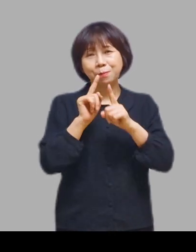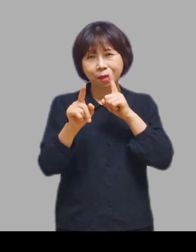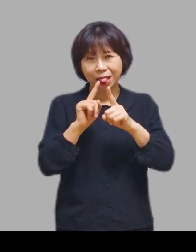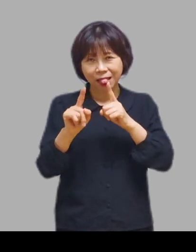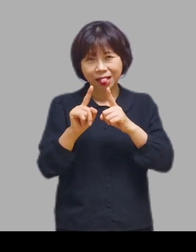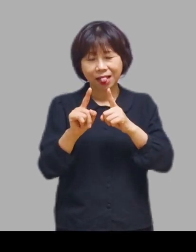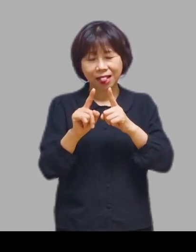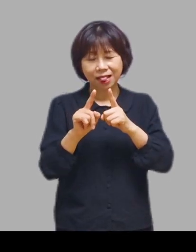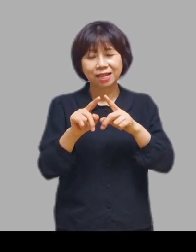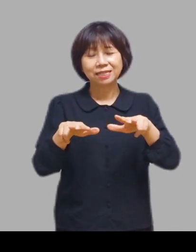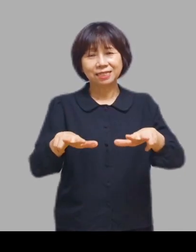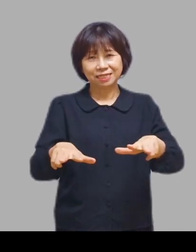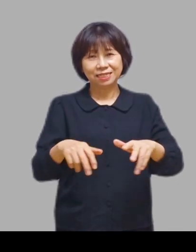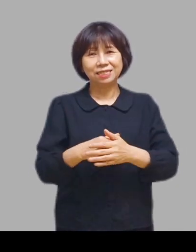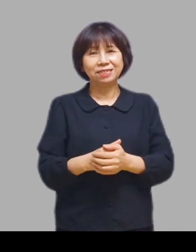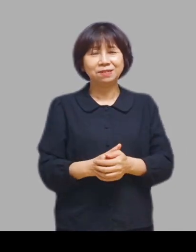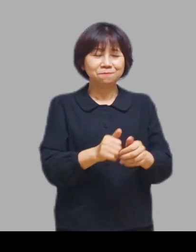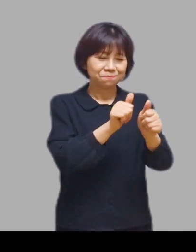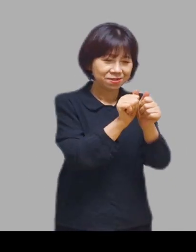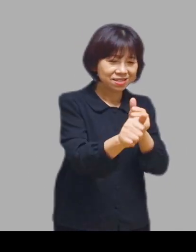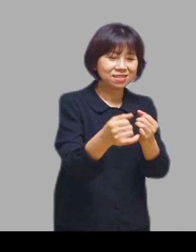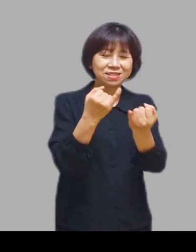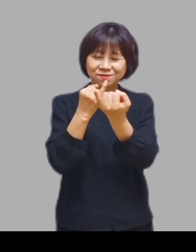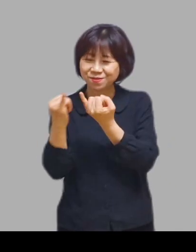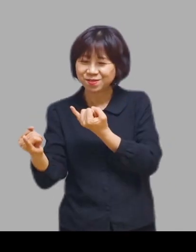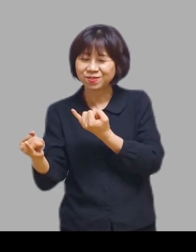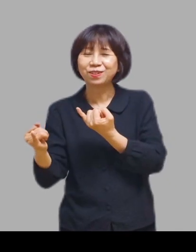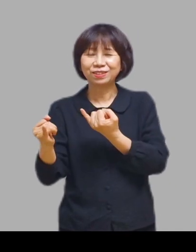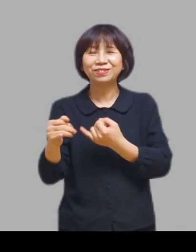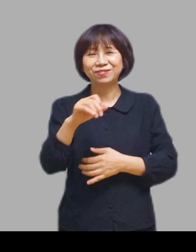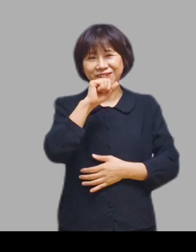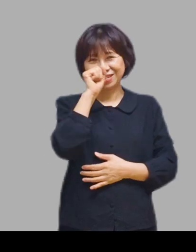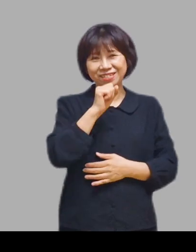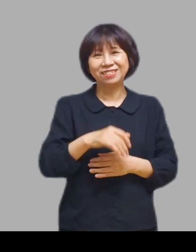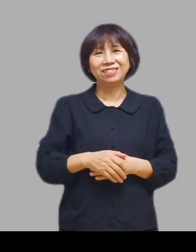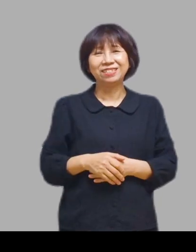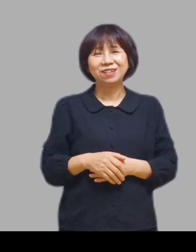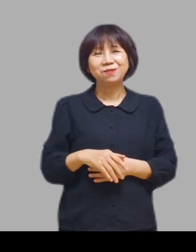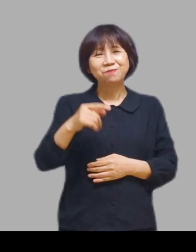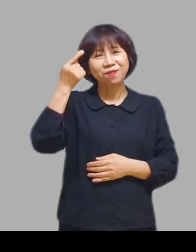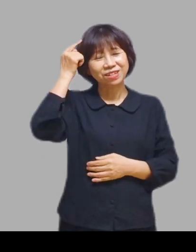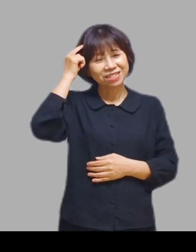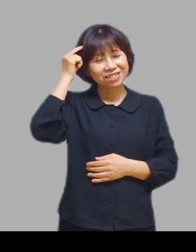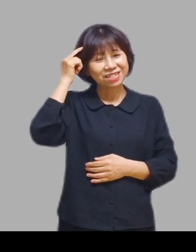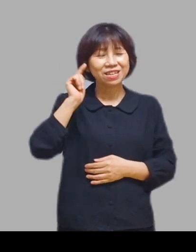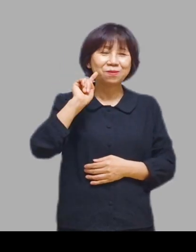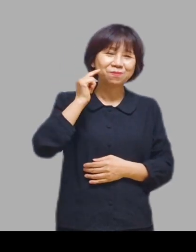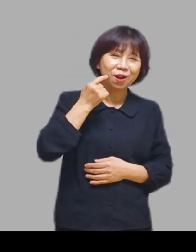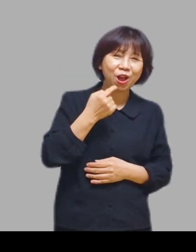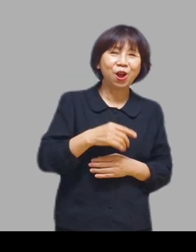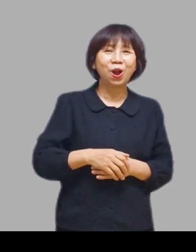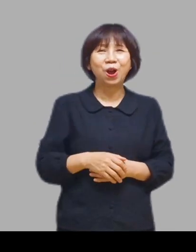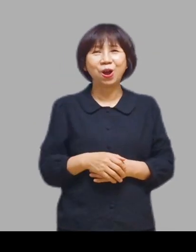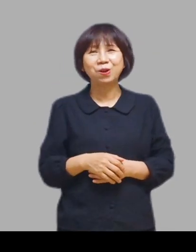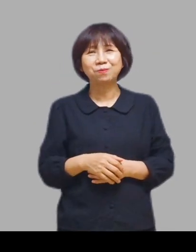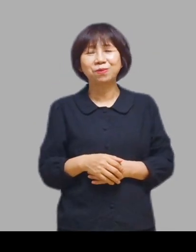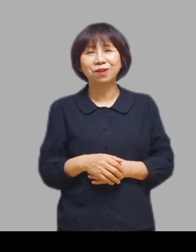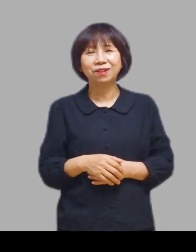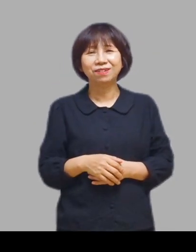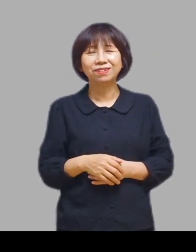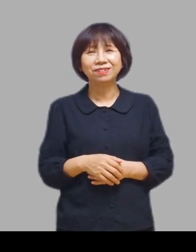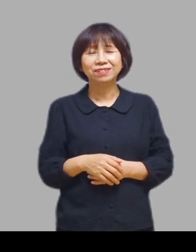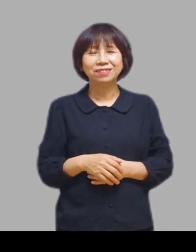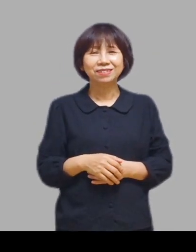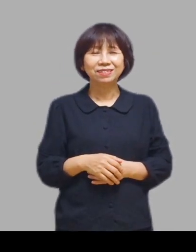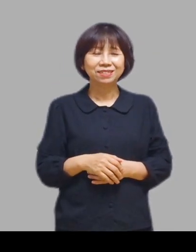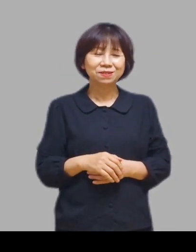가지고 잘생겼어요, 이뻐요, 이것도 좋습니다. 오늘 머리가 잘 나왔어요, 뭐 이렇게 구찌삐지가 좋아요, 뭐 이렇게 아무튼